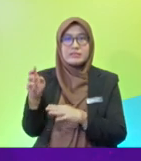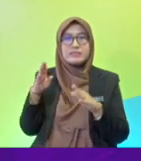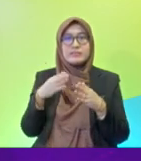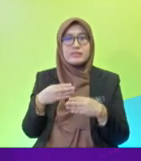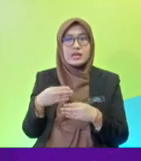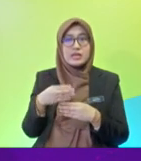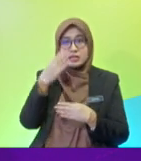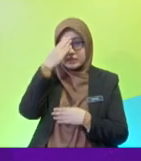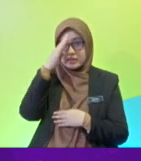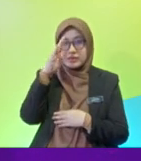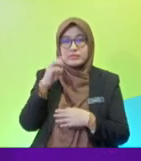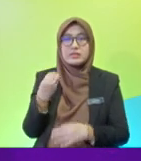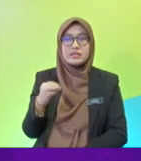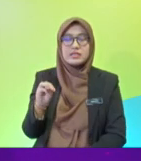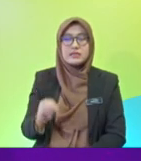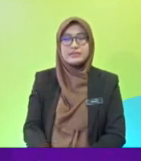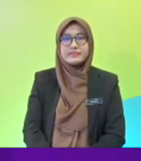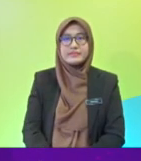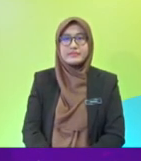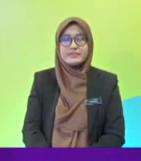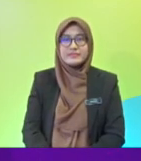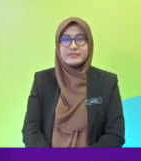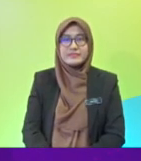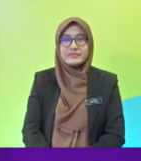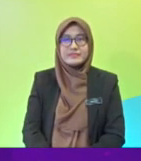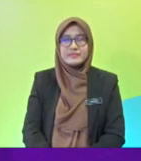jadi kita teruskan dengan